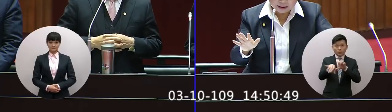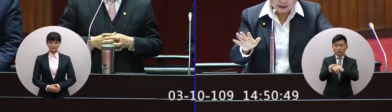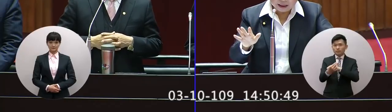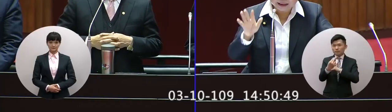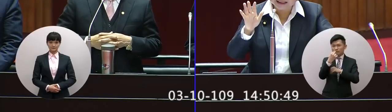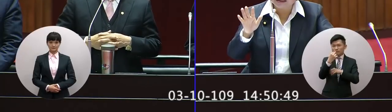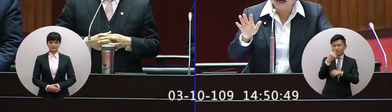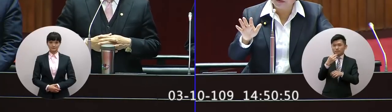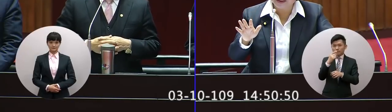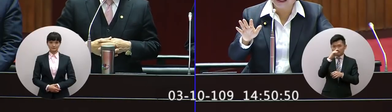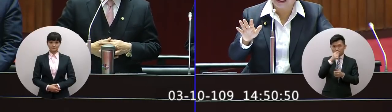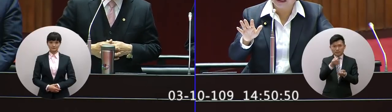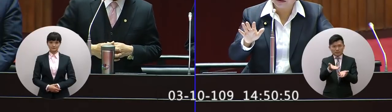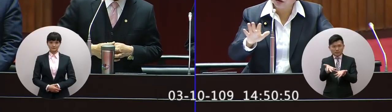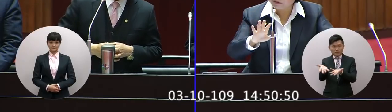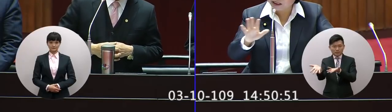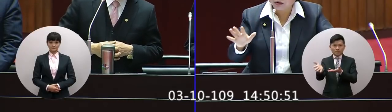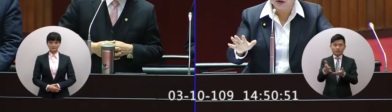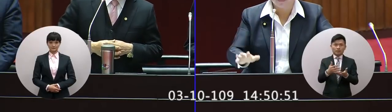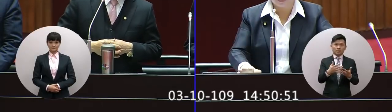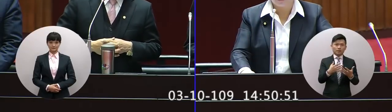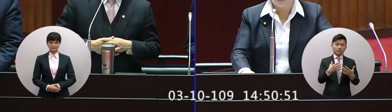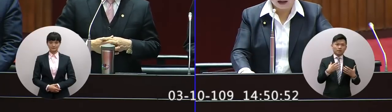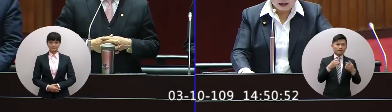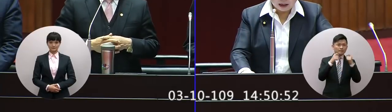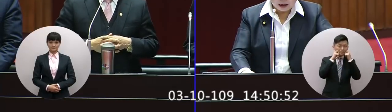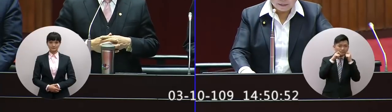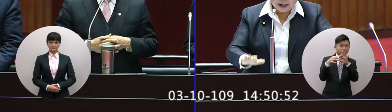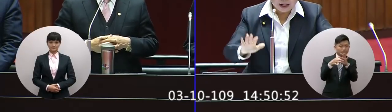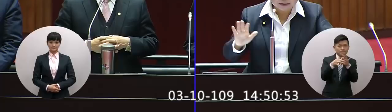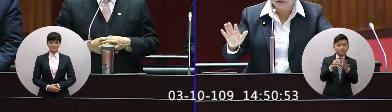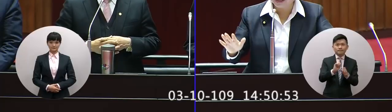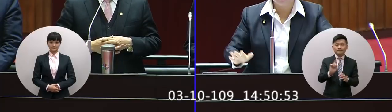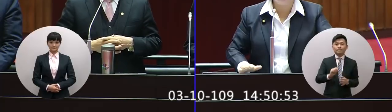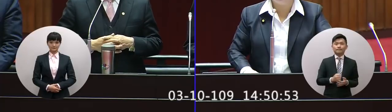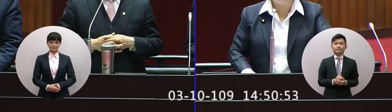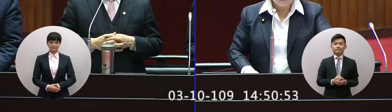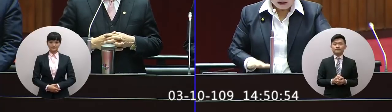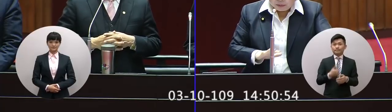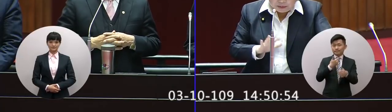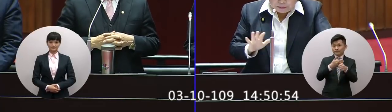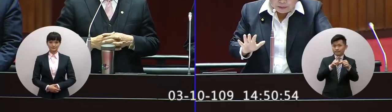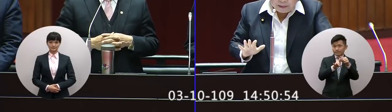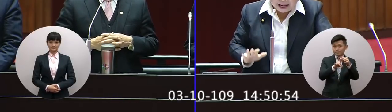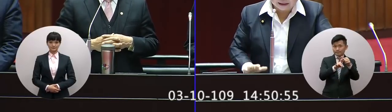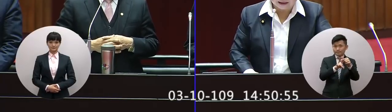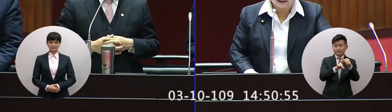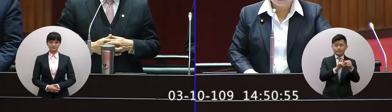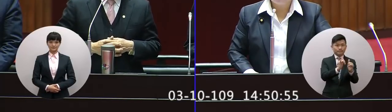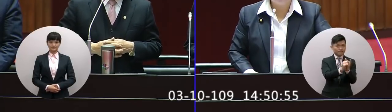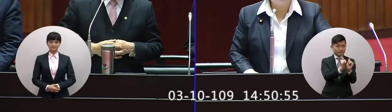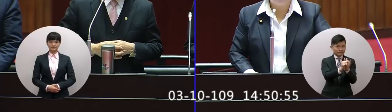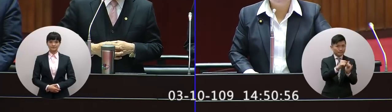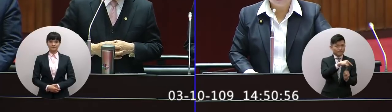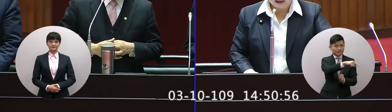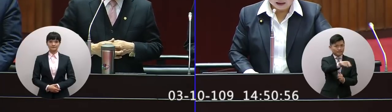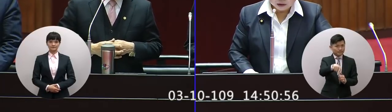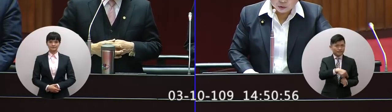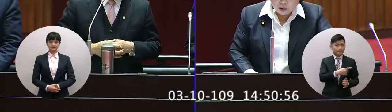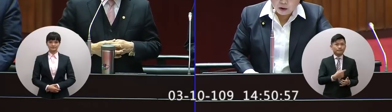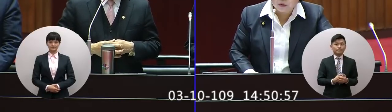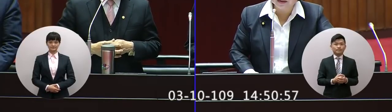性一定要将问题去明确化，不要让中台湾人不明不白的成